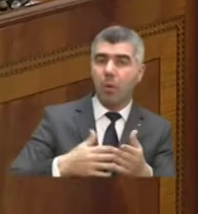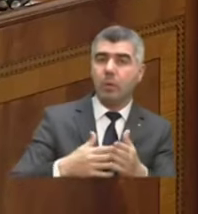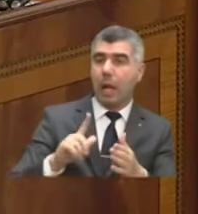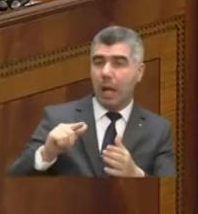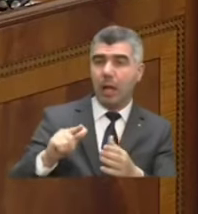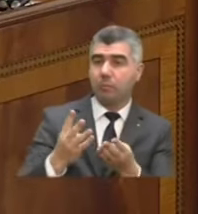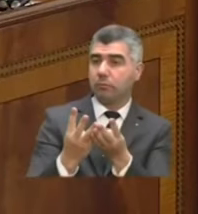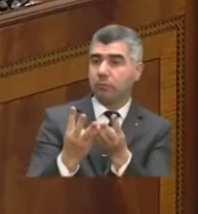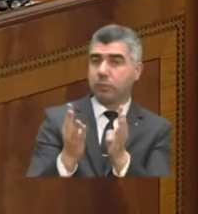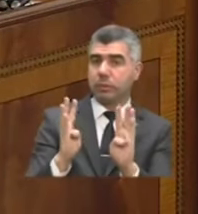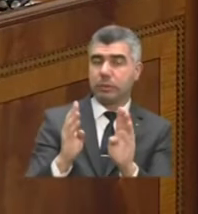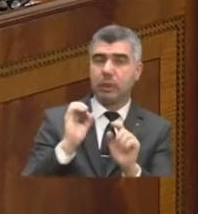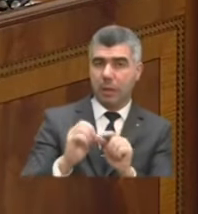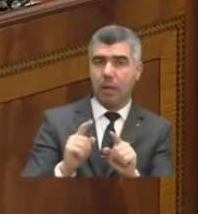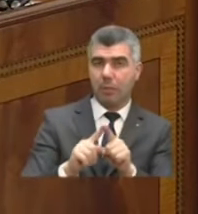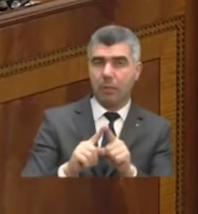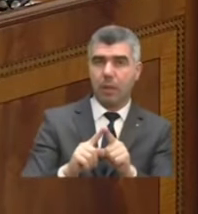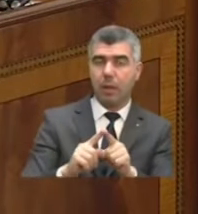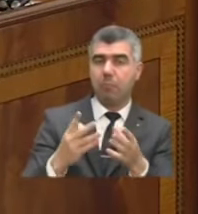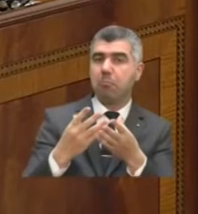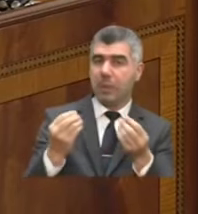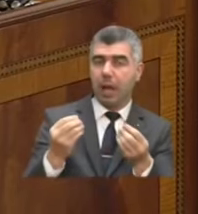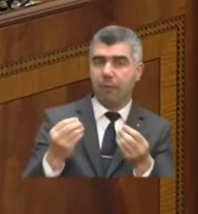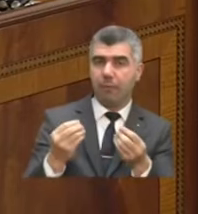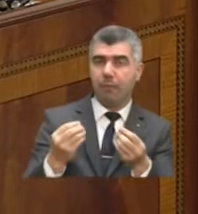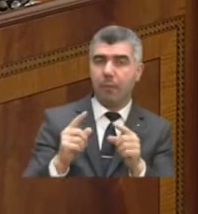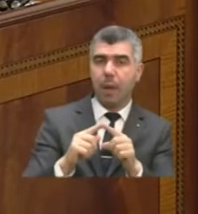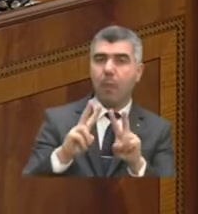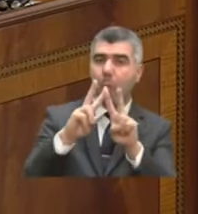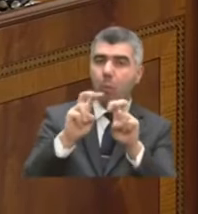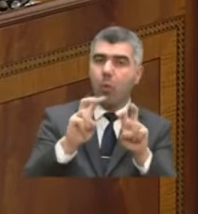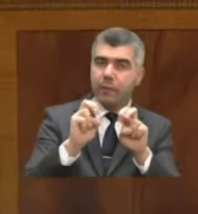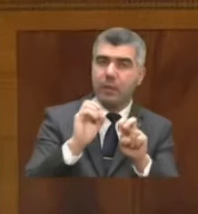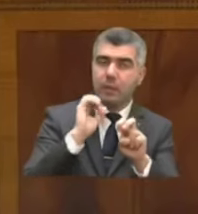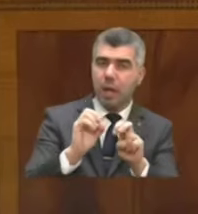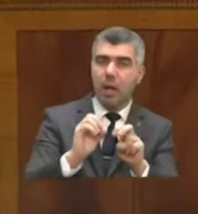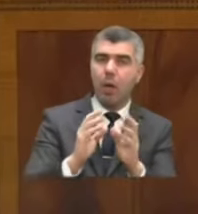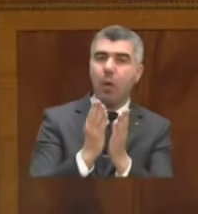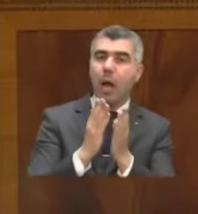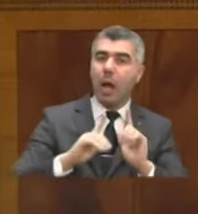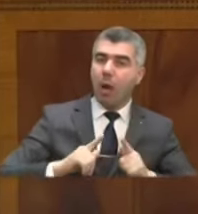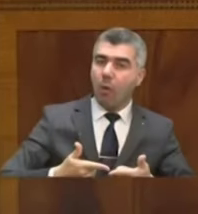الفريق تربوي فيه واحد العدد ديال المفتشين المواد الدراسية